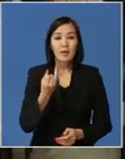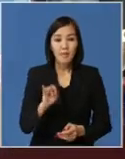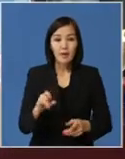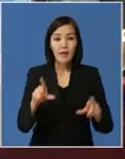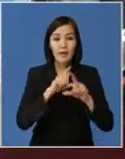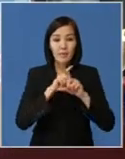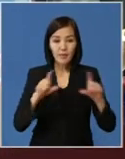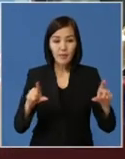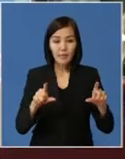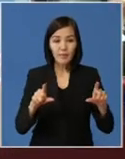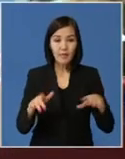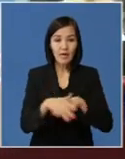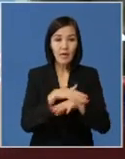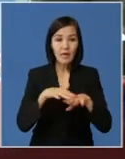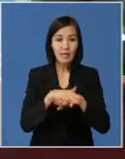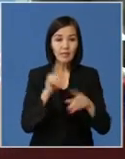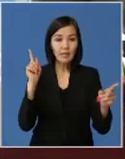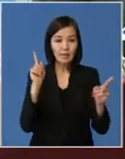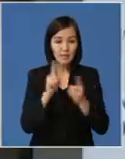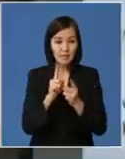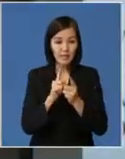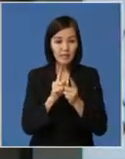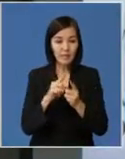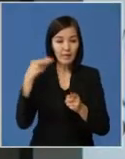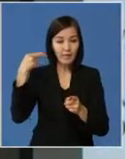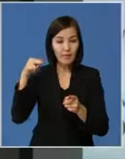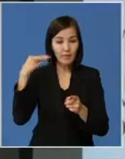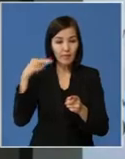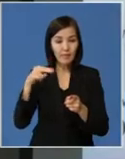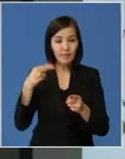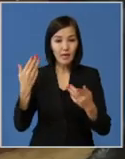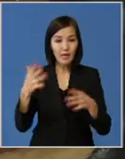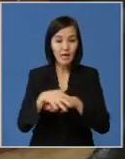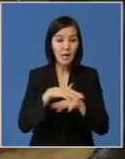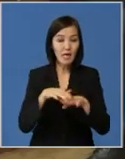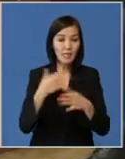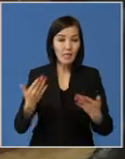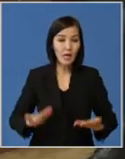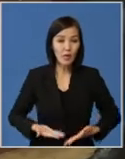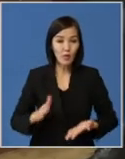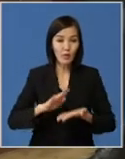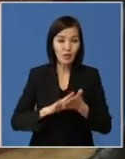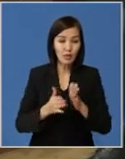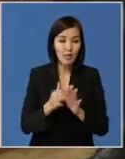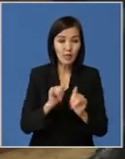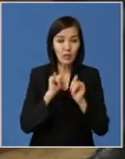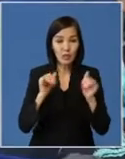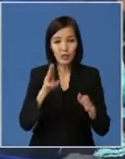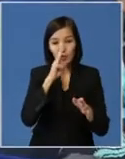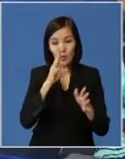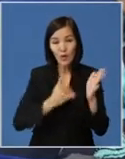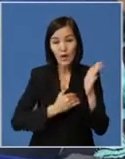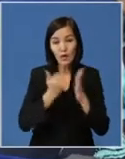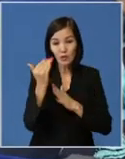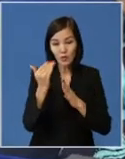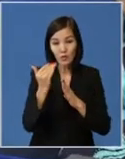мектепке жиналған аудан тұрғындарымен жүздесті. Елбасы жолдауындағы ел әлеуетін көтерумен тұрғындардың табыс көлемін арттыру туралы